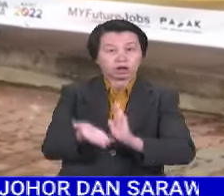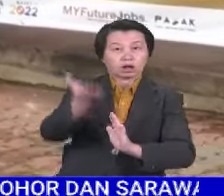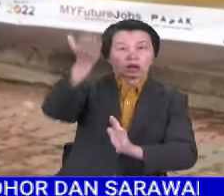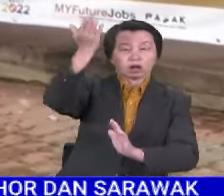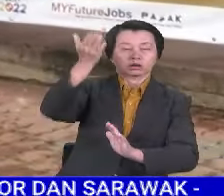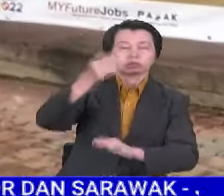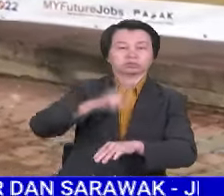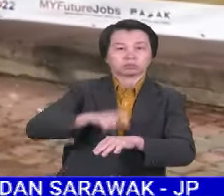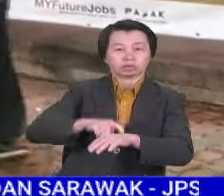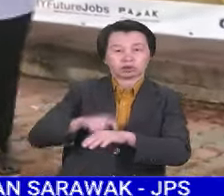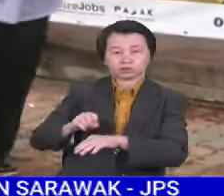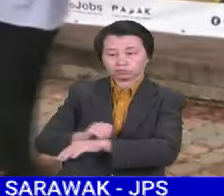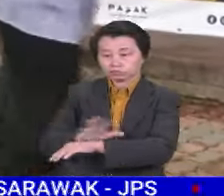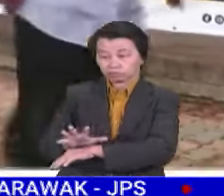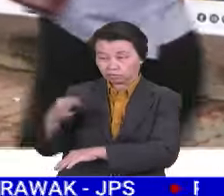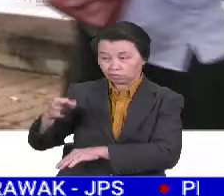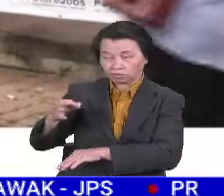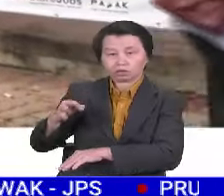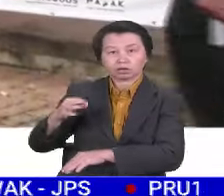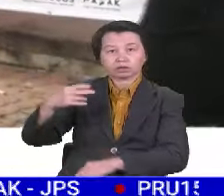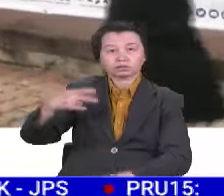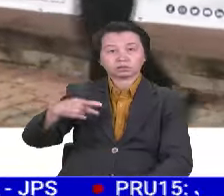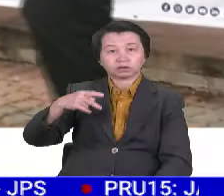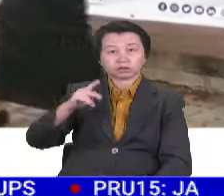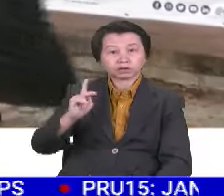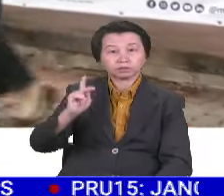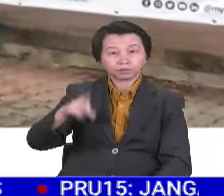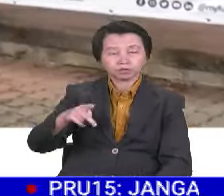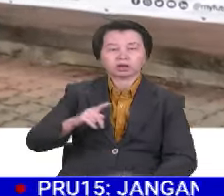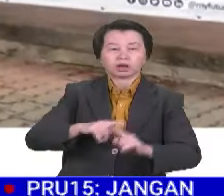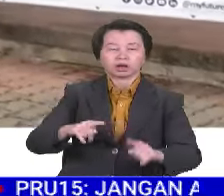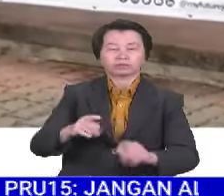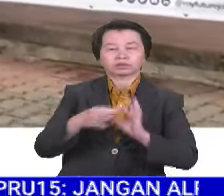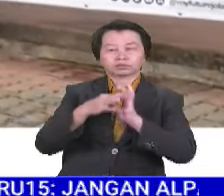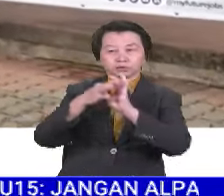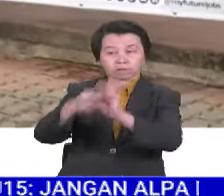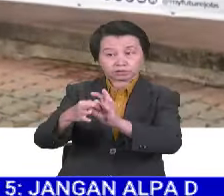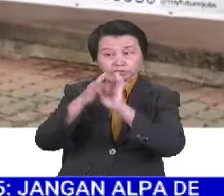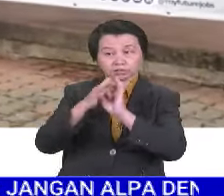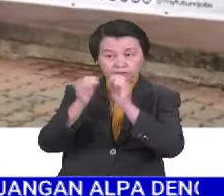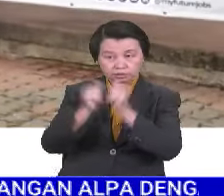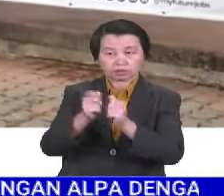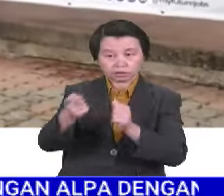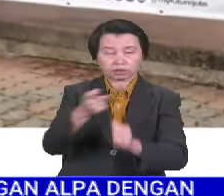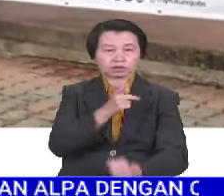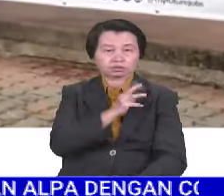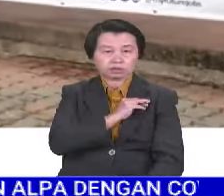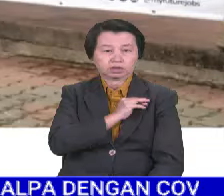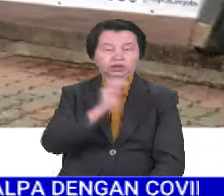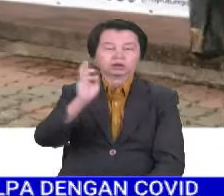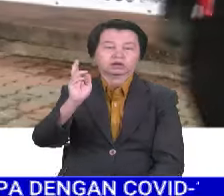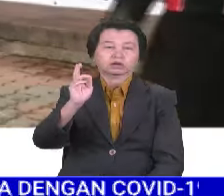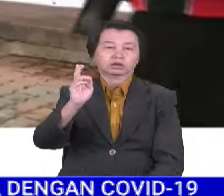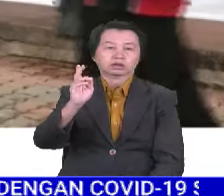negara berada di fasa pandemik COVID-19. Tetapi dengan kerjasama Kementerian Sumber Manusia, kerajaan dan juga